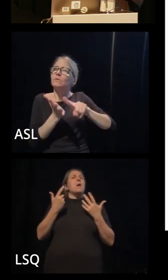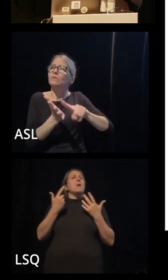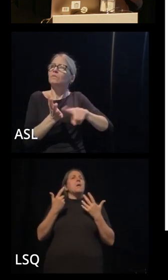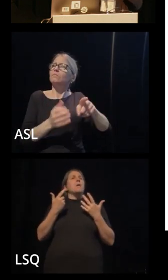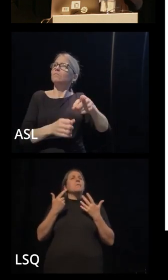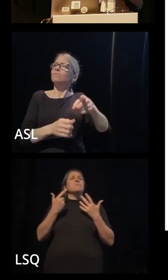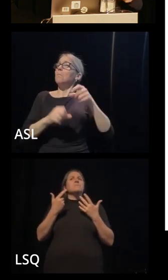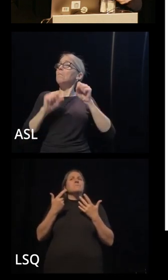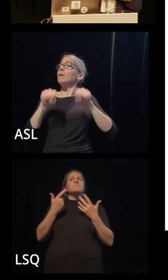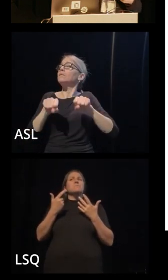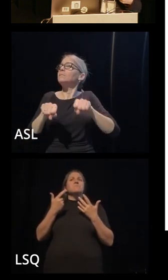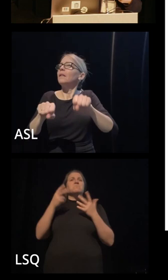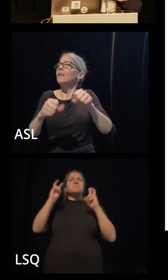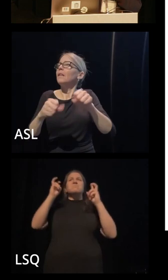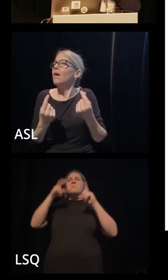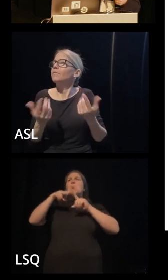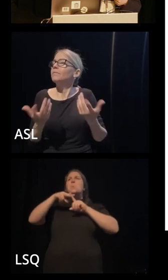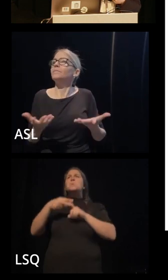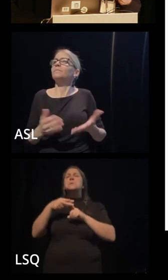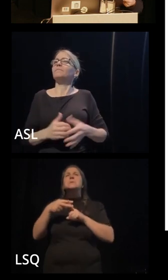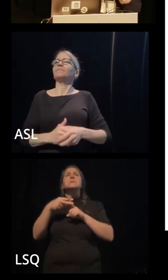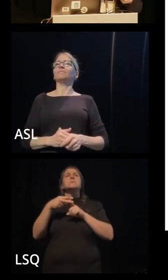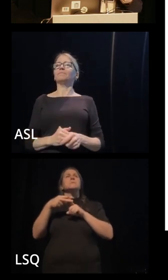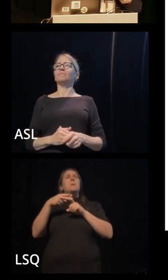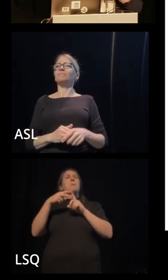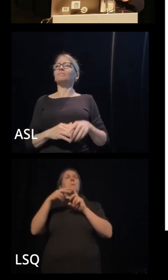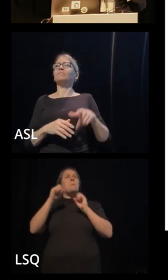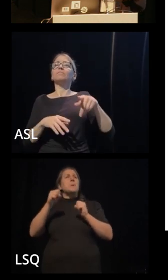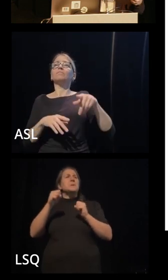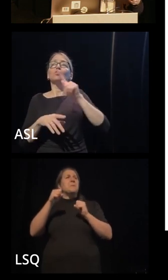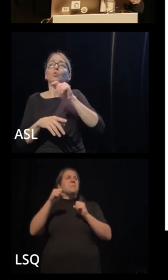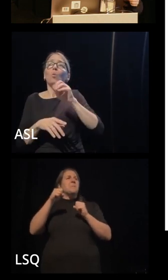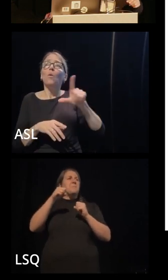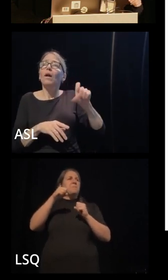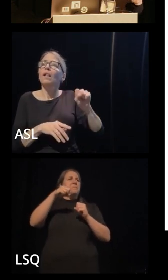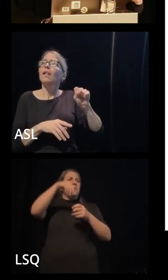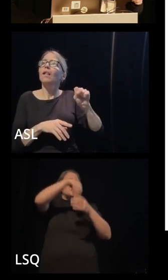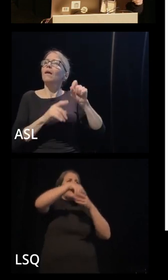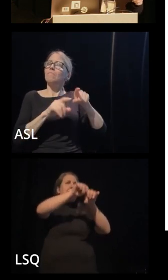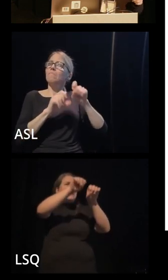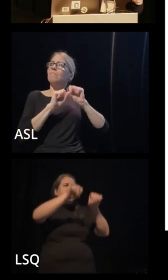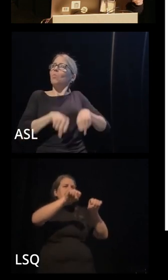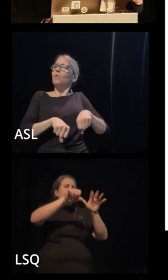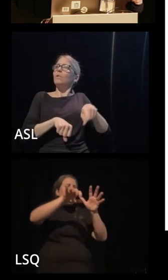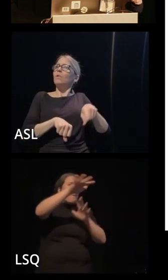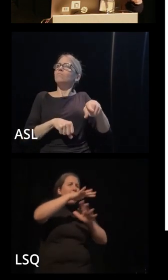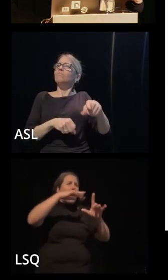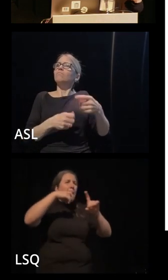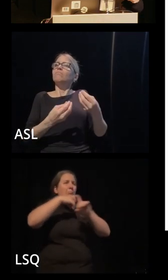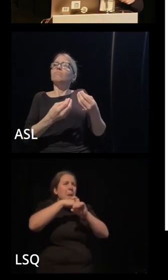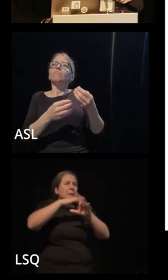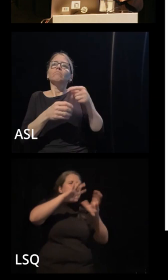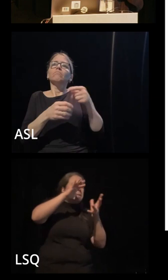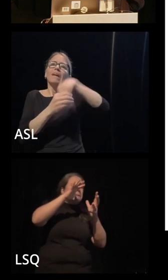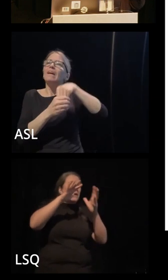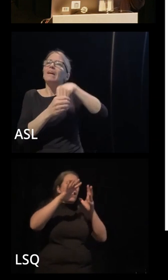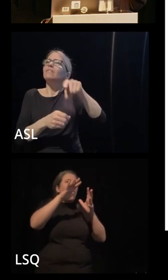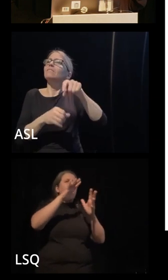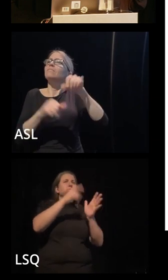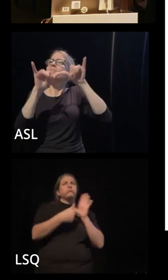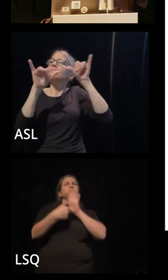en tant qu'outil qui permettrait possiblement de rendre compte de la complexité des écosystèmes qui nous entourent. Et bien